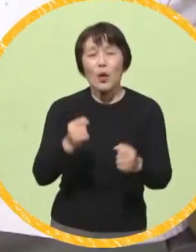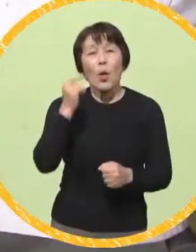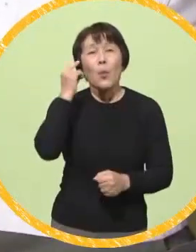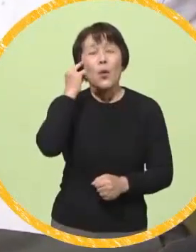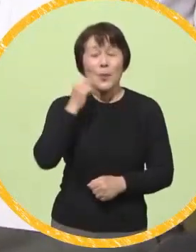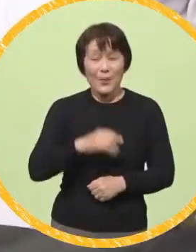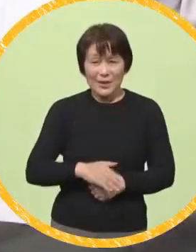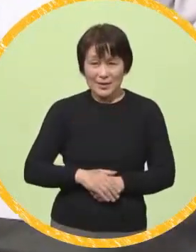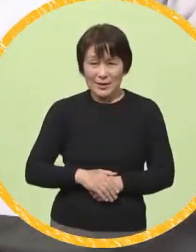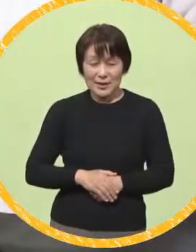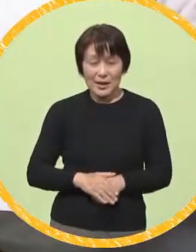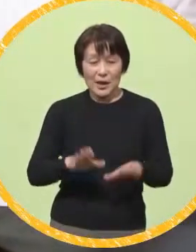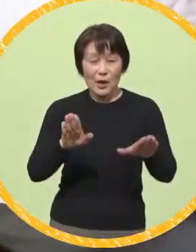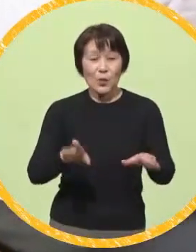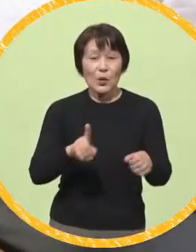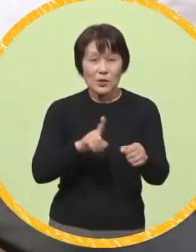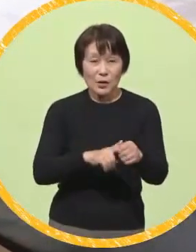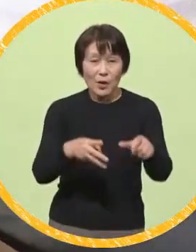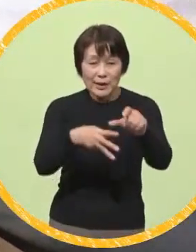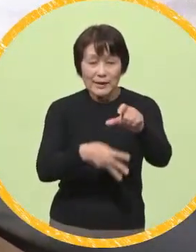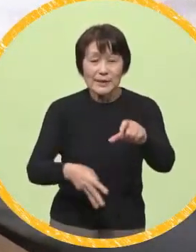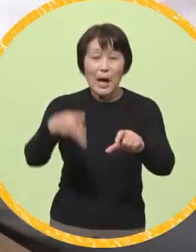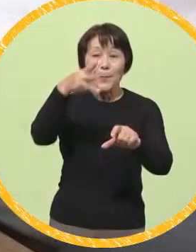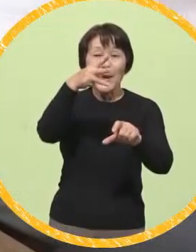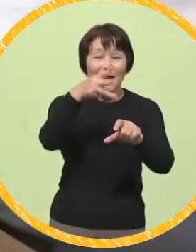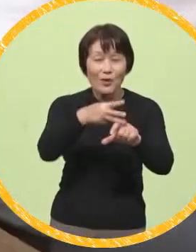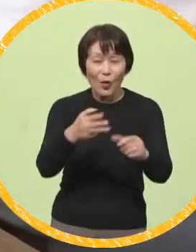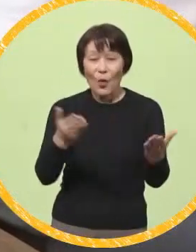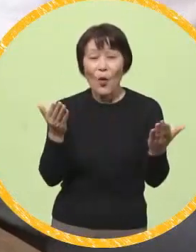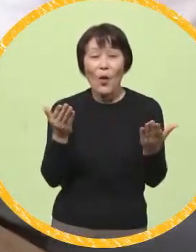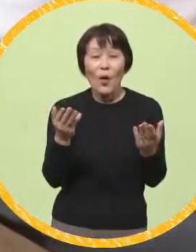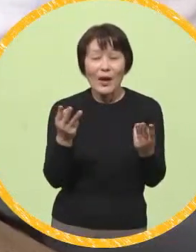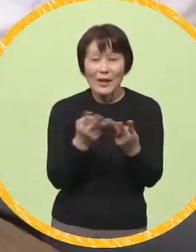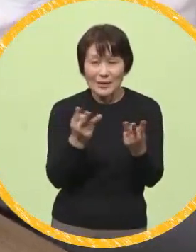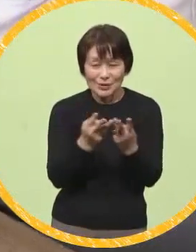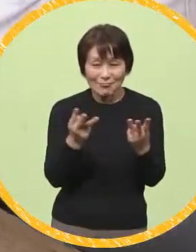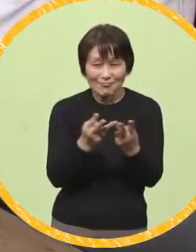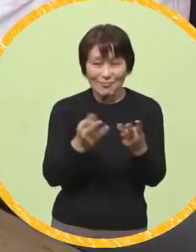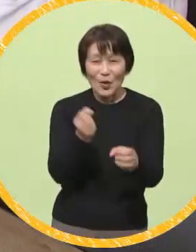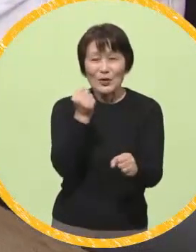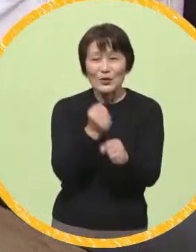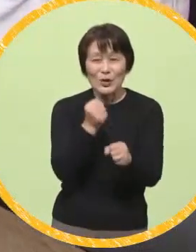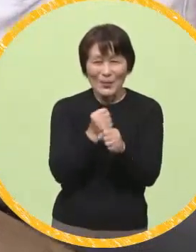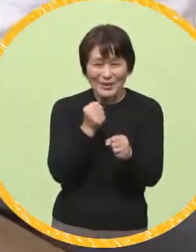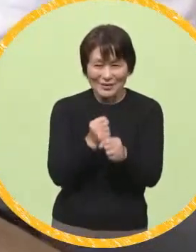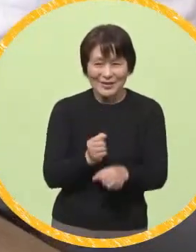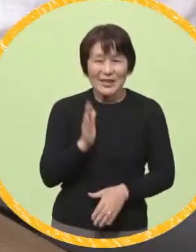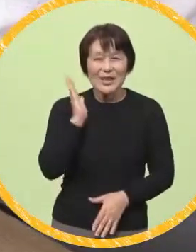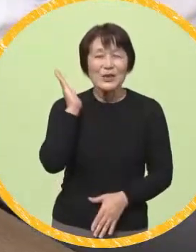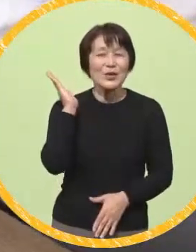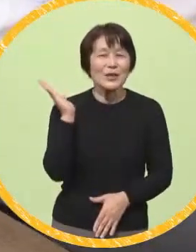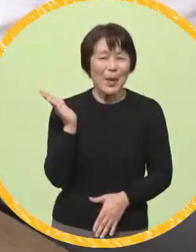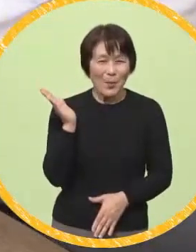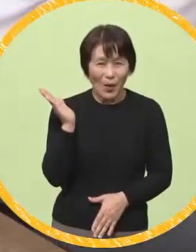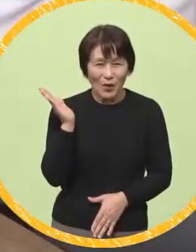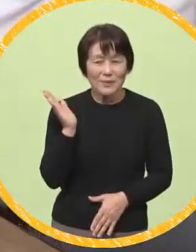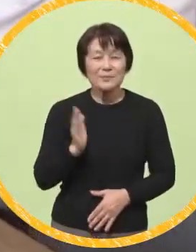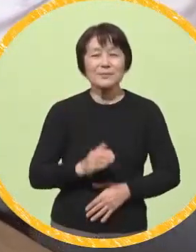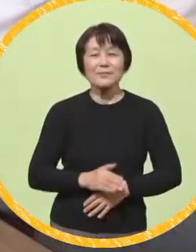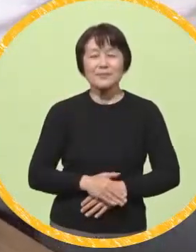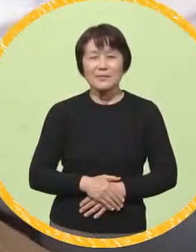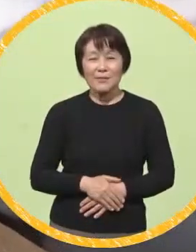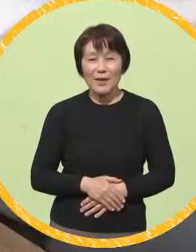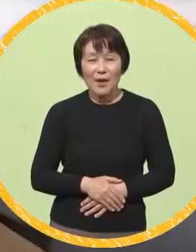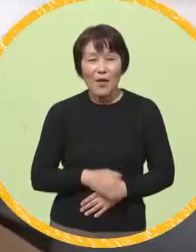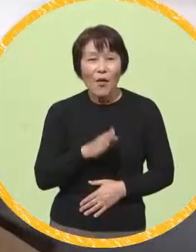に向けて、一応今年の3倍の製造数量を作る予定になってますので9000本 ですね。おー、9000本、はい、じゃあもう